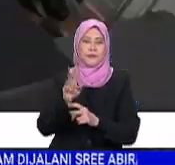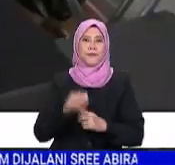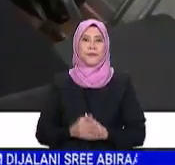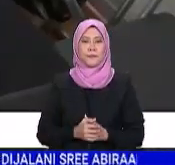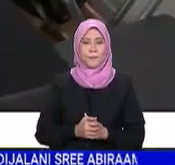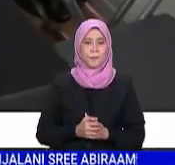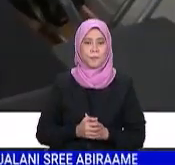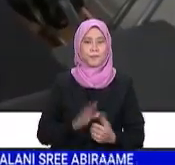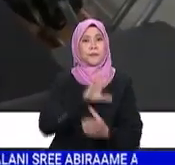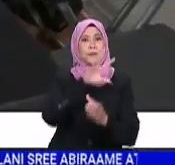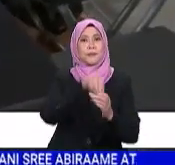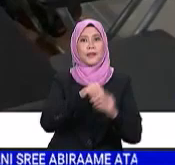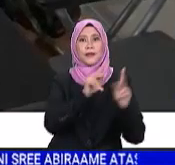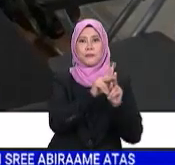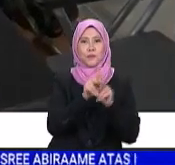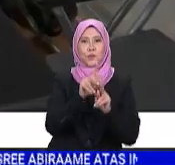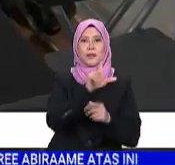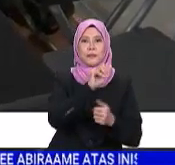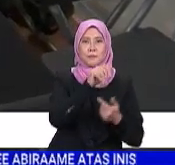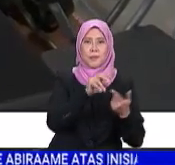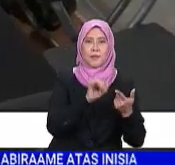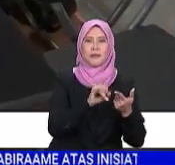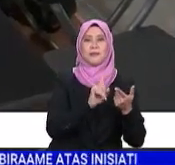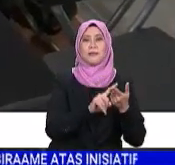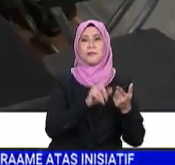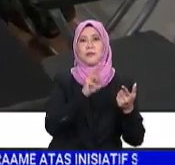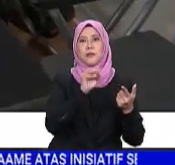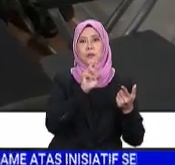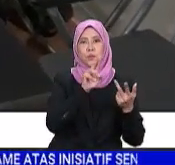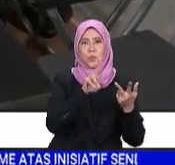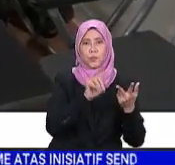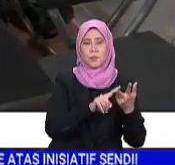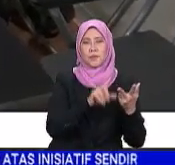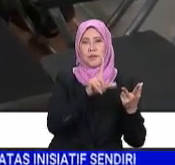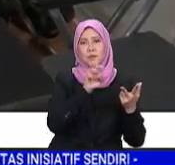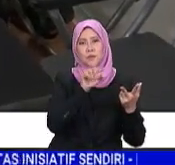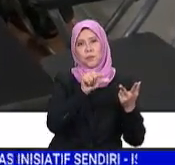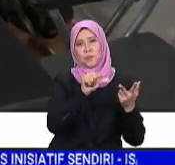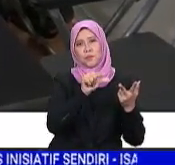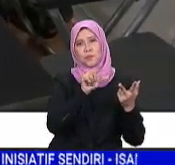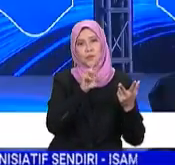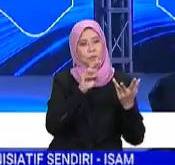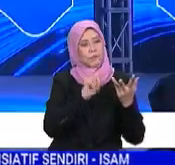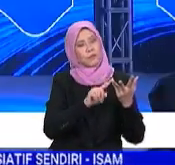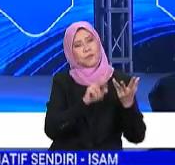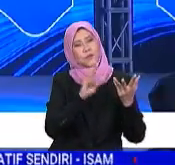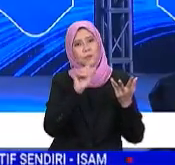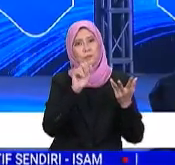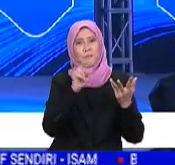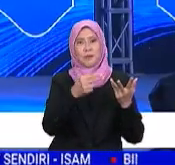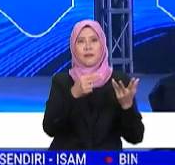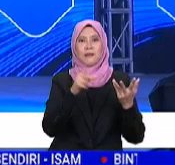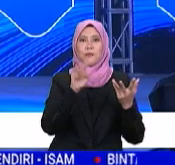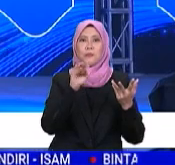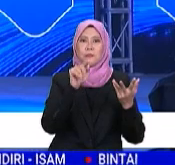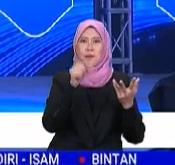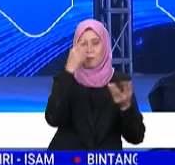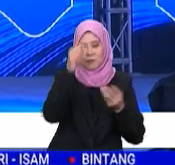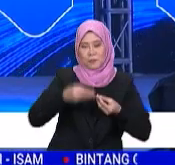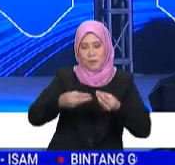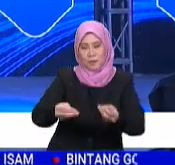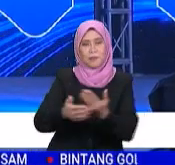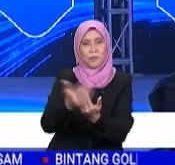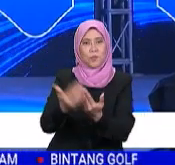ia merangkumi Kampung Ipay Kampung Melayu Kampung merajang Laura yeah rumah rumpang dan Karangan mau untuk memberi